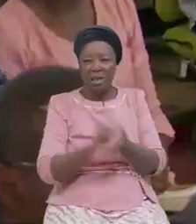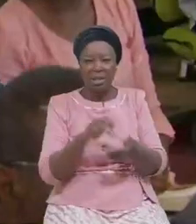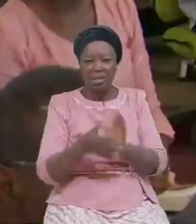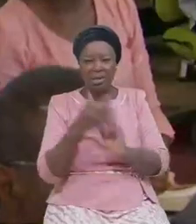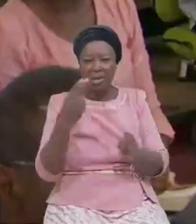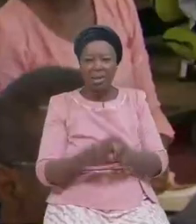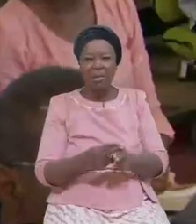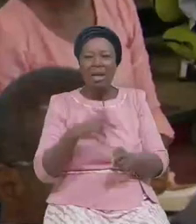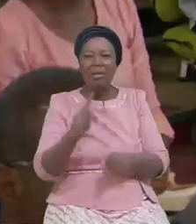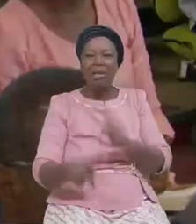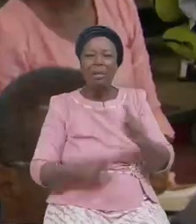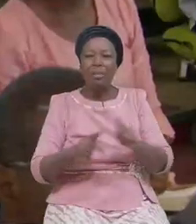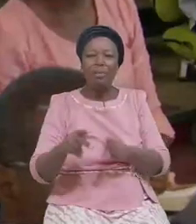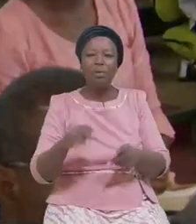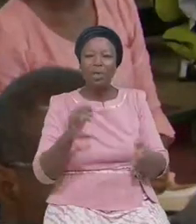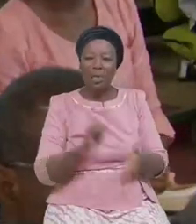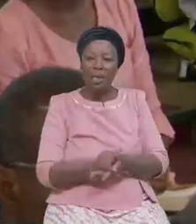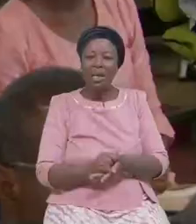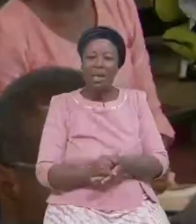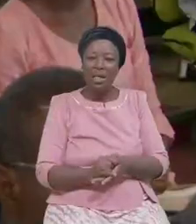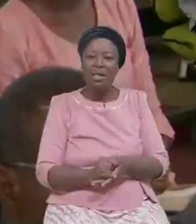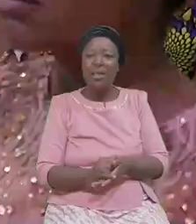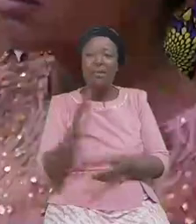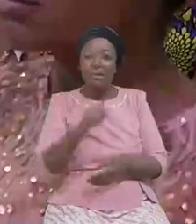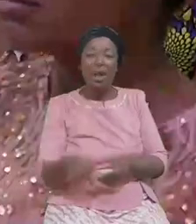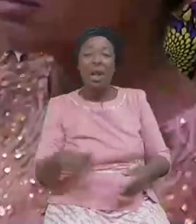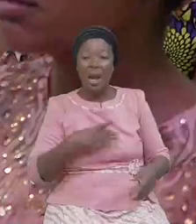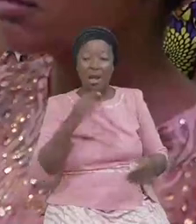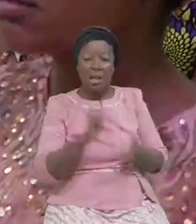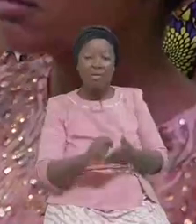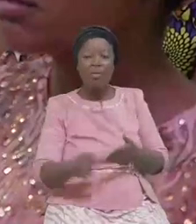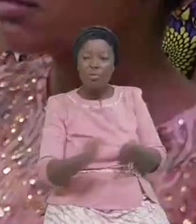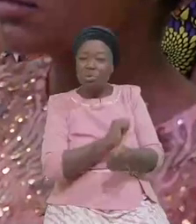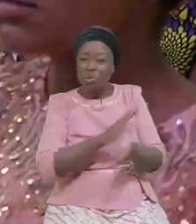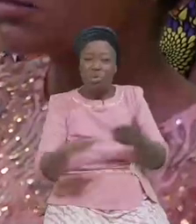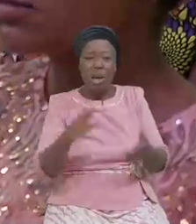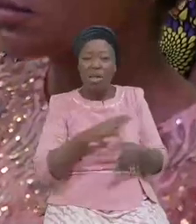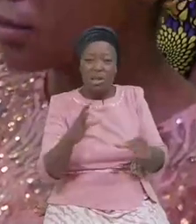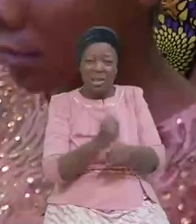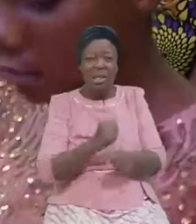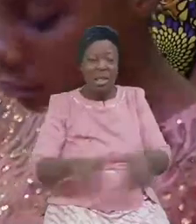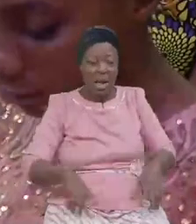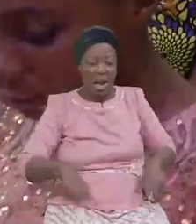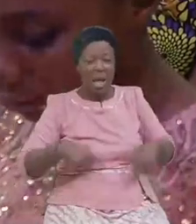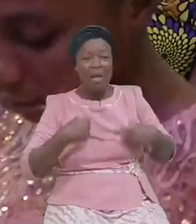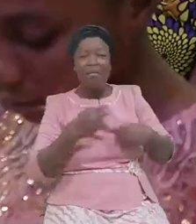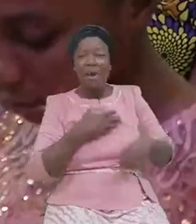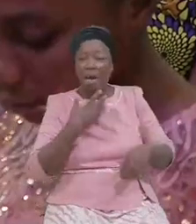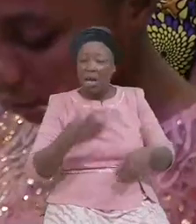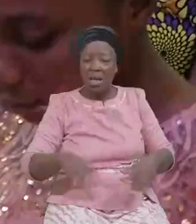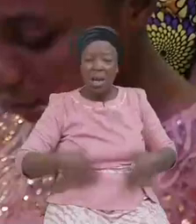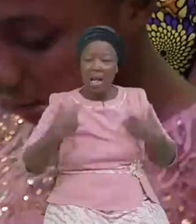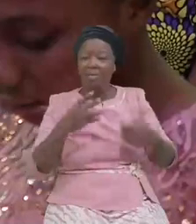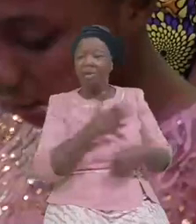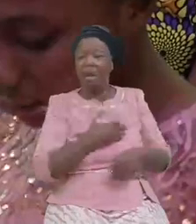Les gens qui vont essayer de secouer la vie, la joie au-dedans de vous ou de dedans de vous, il